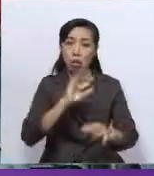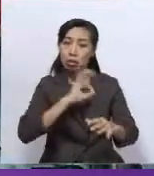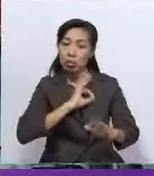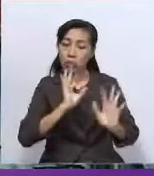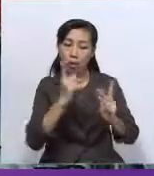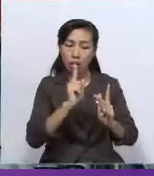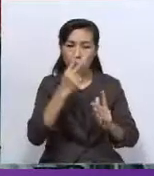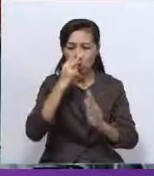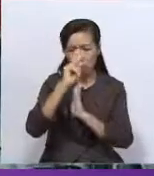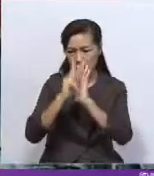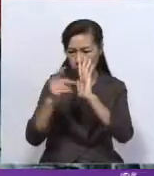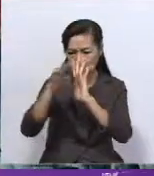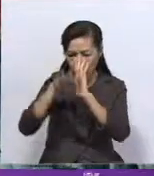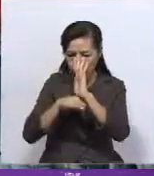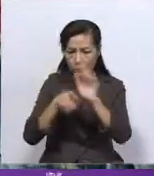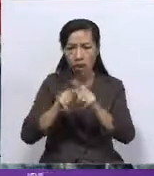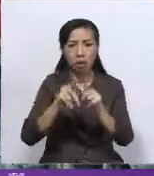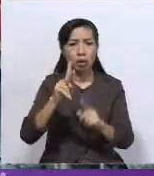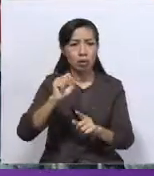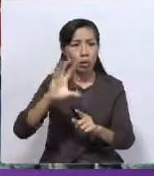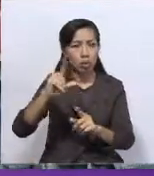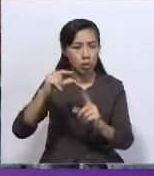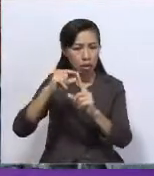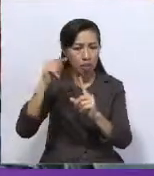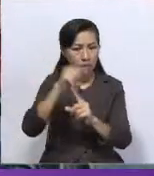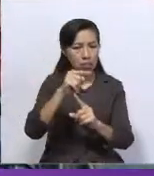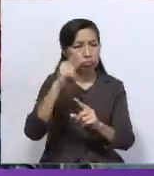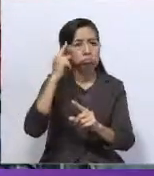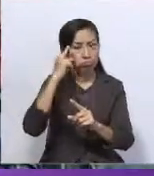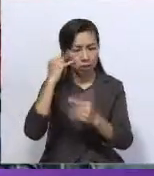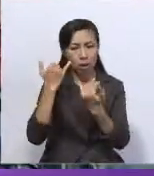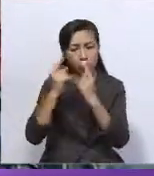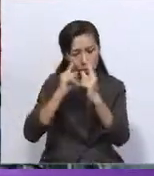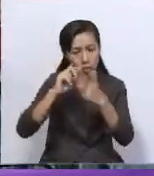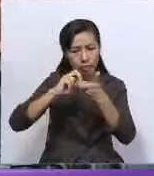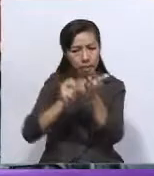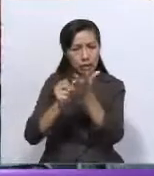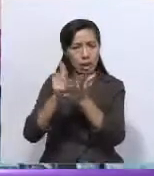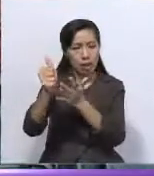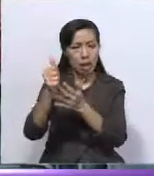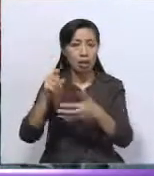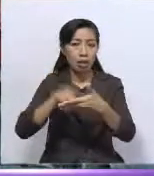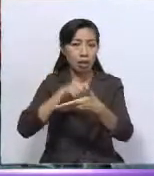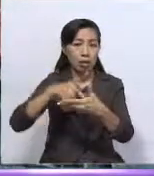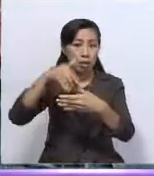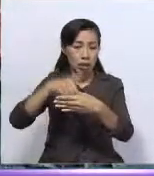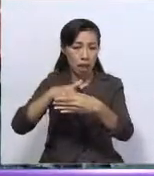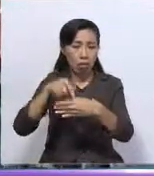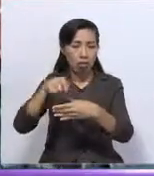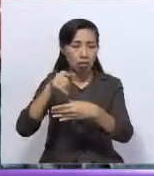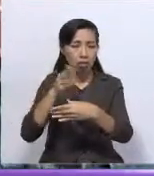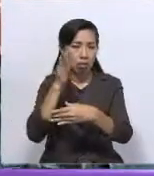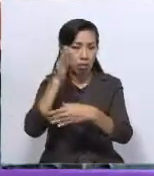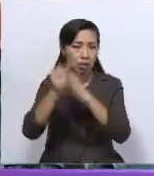อกฎหมายหรือคำสั่งคสช.ก็จะสามารถหาทางออกร่วมกันได้และเชื่อว่าการเลือกตั้งจะเกิดขึ้นตามโรดแมปใน